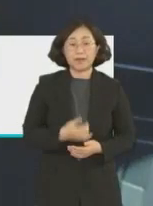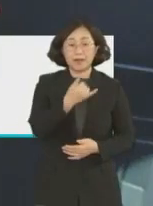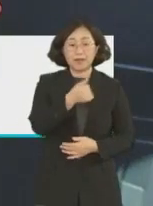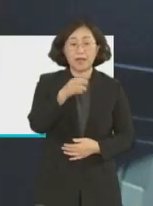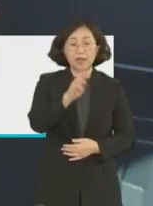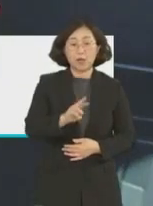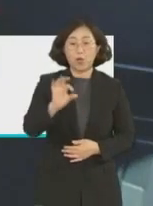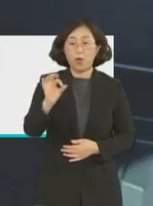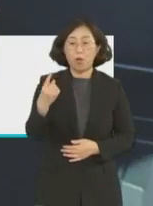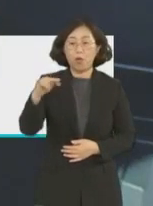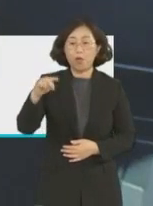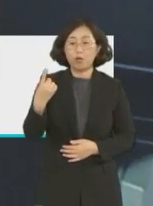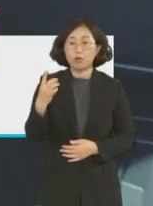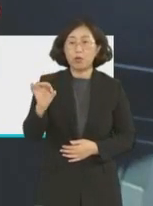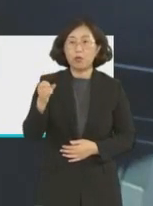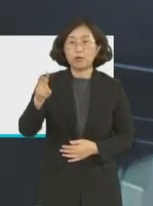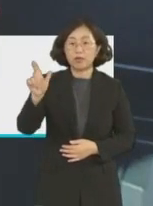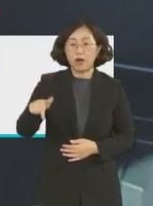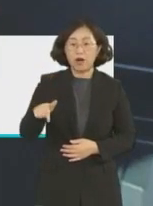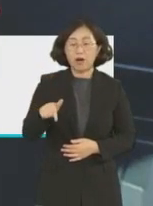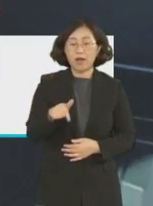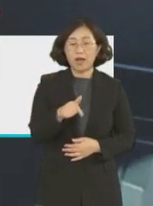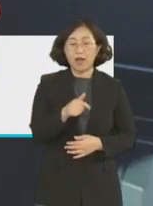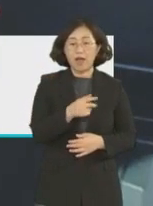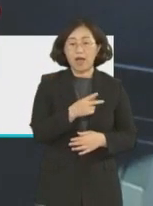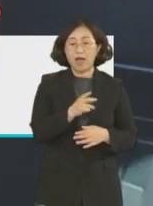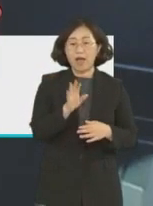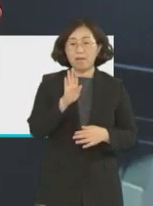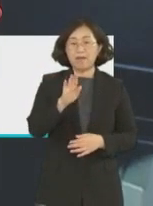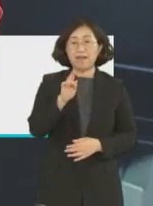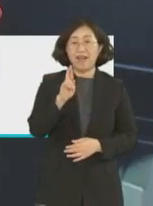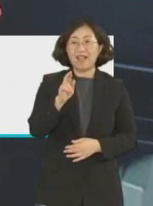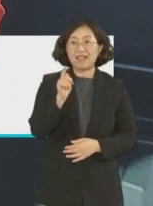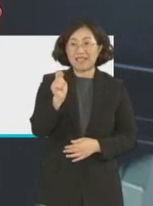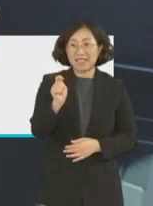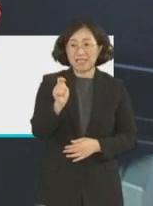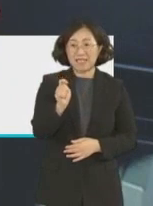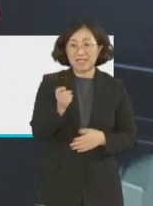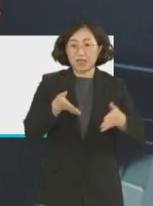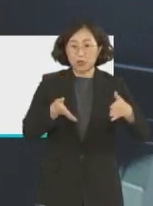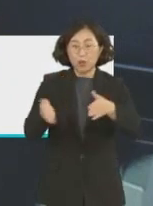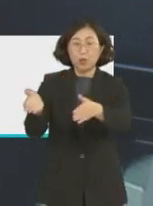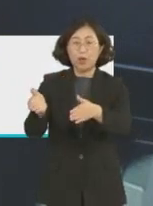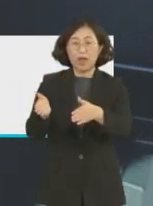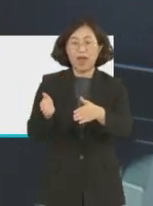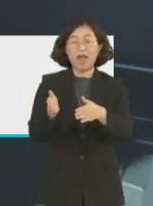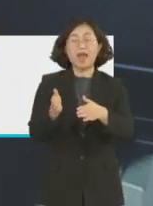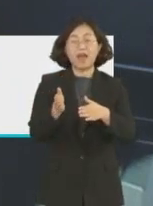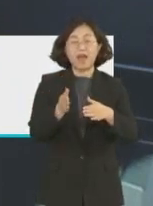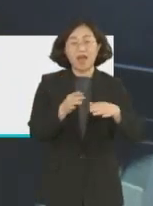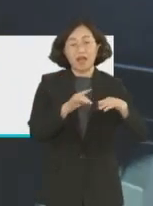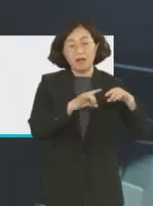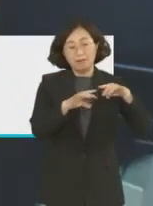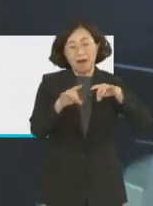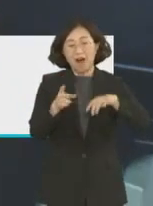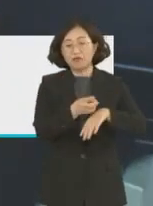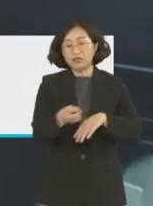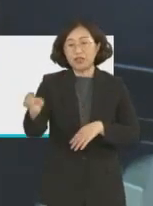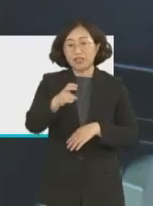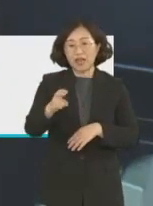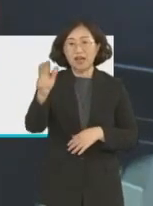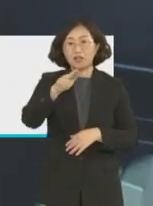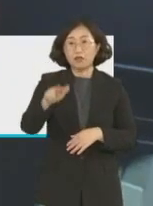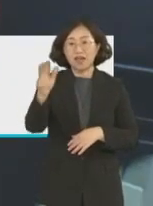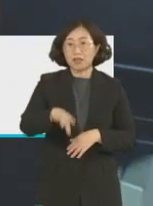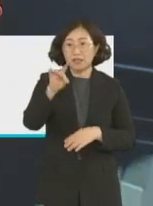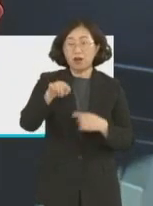세종과 오송역을 오가는 광역 BRT 노선에 자율주행 버스가 전국 처음으로 도입됐습니다. 운전자가 함께 타지만